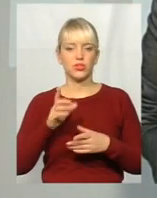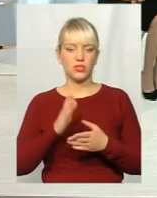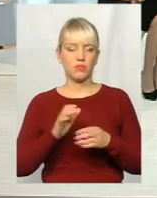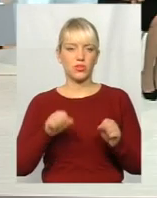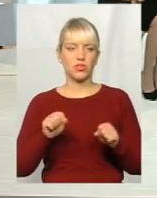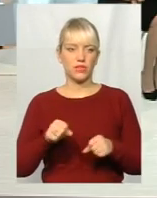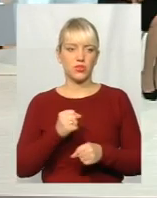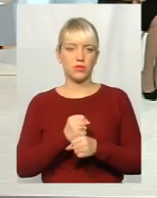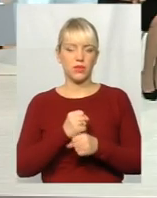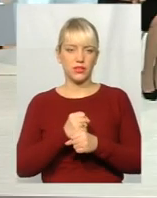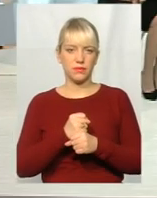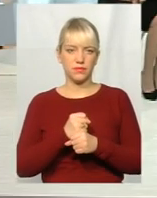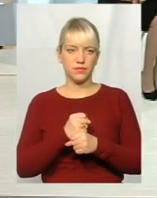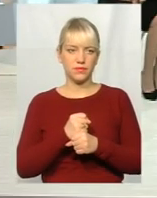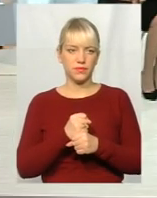можливість зробити